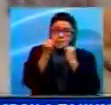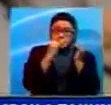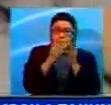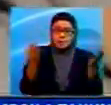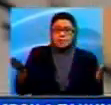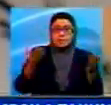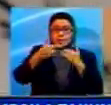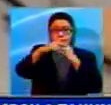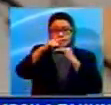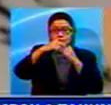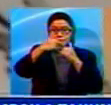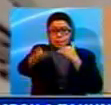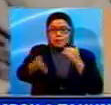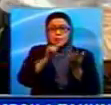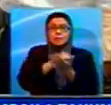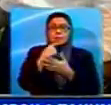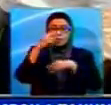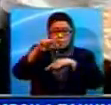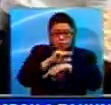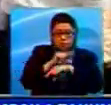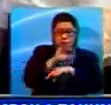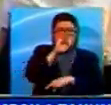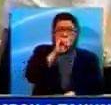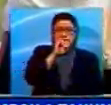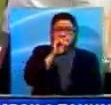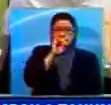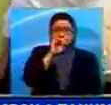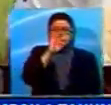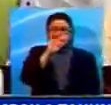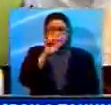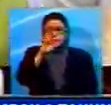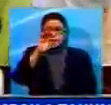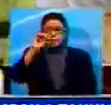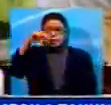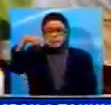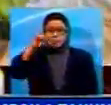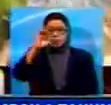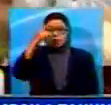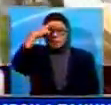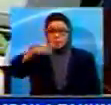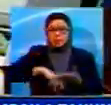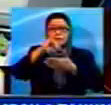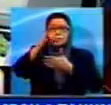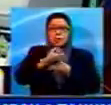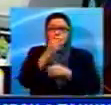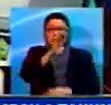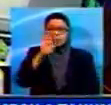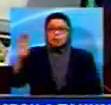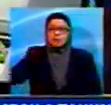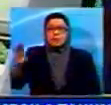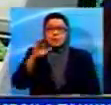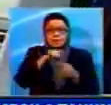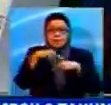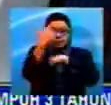Ahmad shabri berkata penggunaan fiber optik menerusi pelaksanaan fasa dua projek jalur lebar berkelajuan tinggi di negeri itu